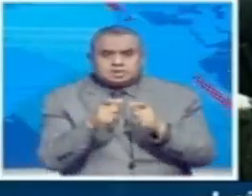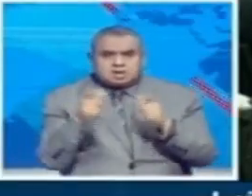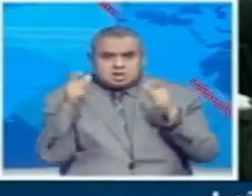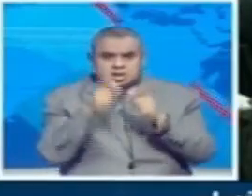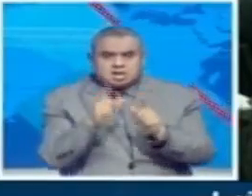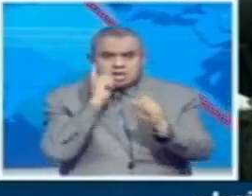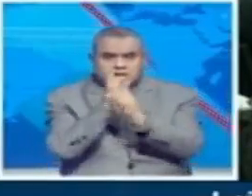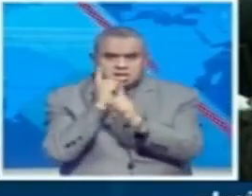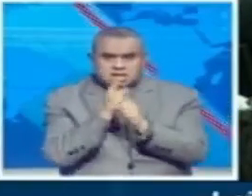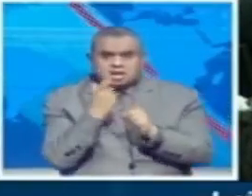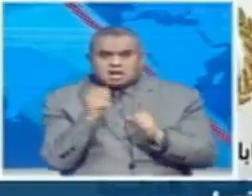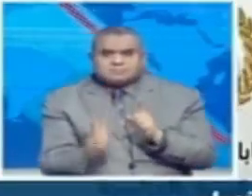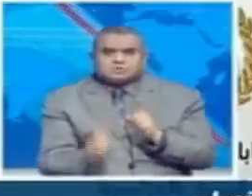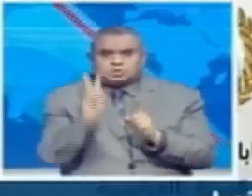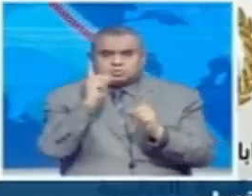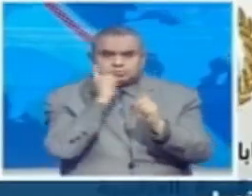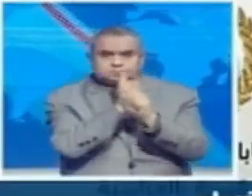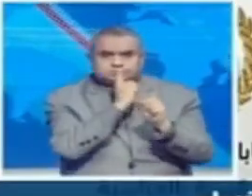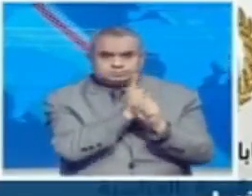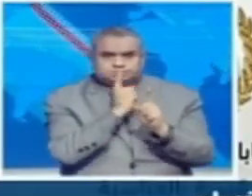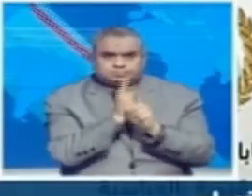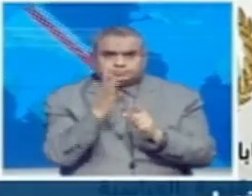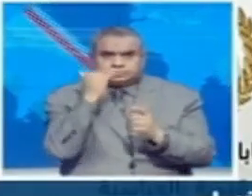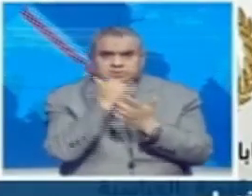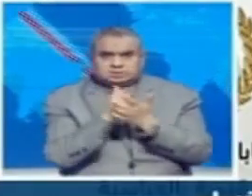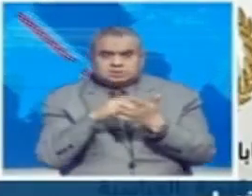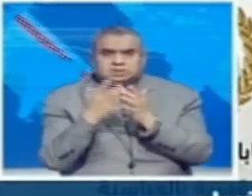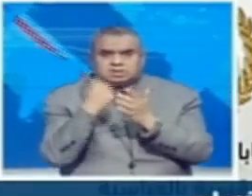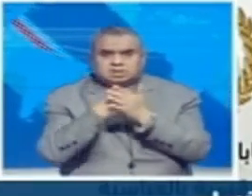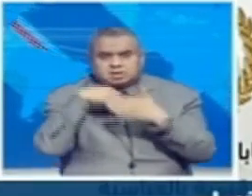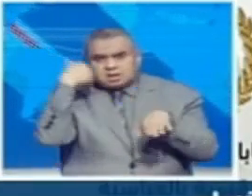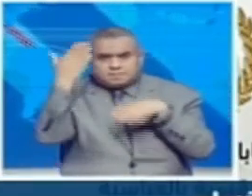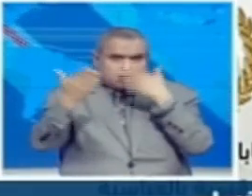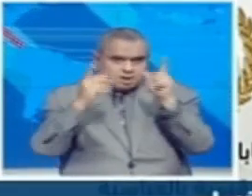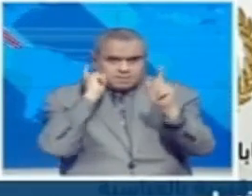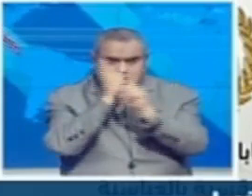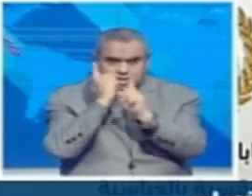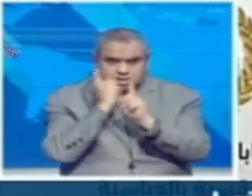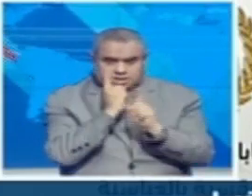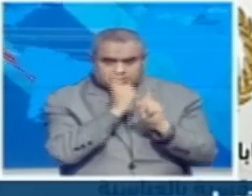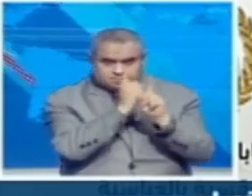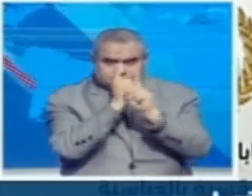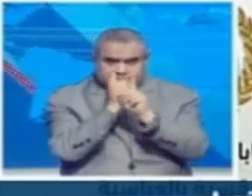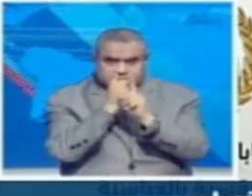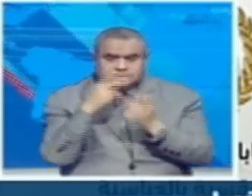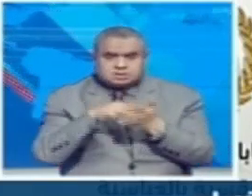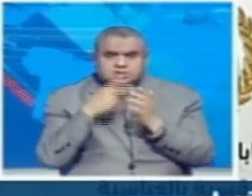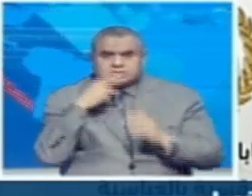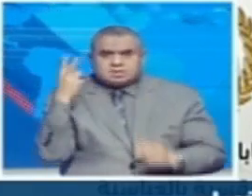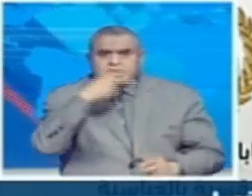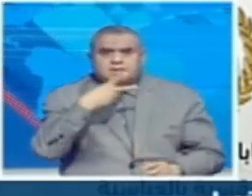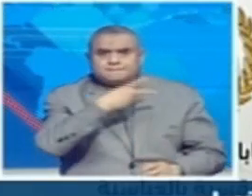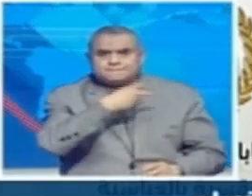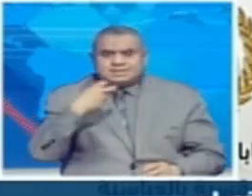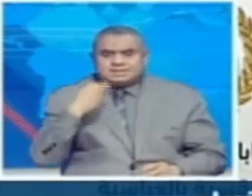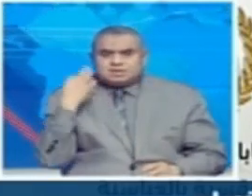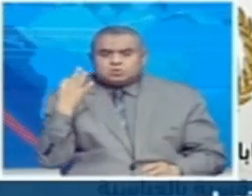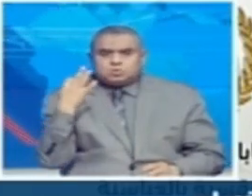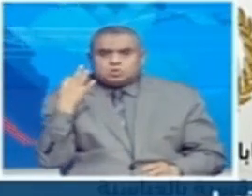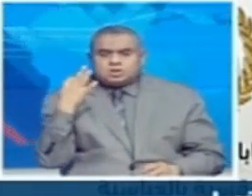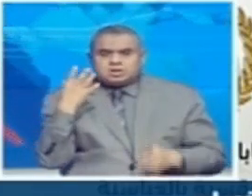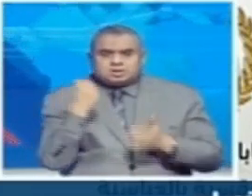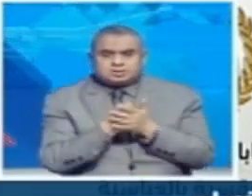لقاء، منهم 3 زيارات خارجية التقينا فيها ب 203